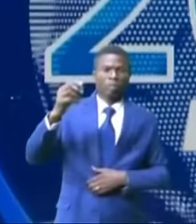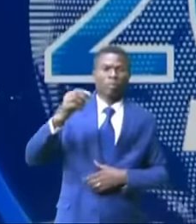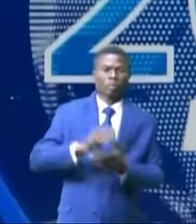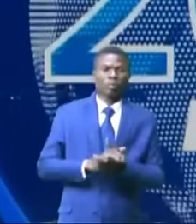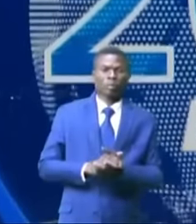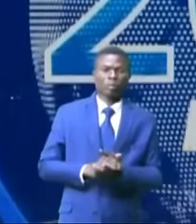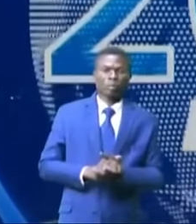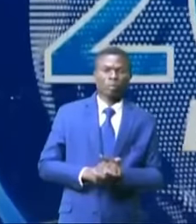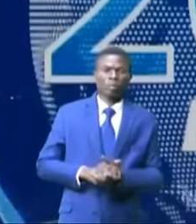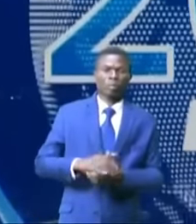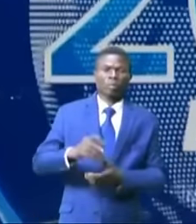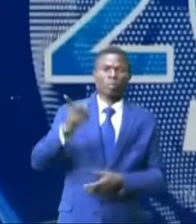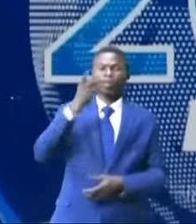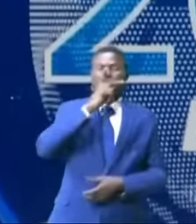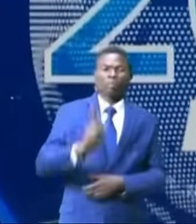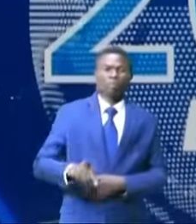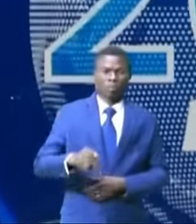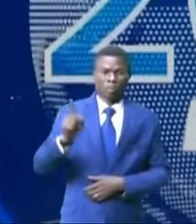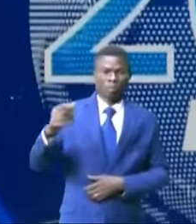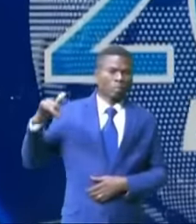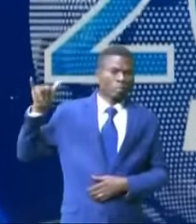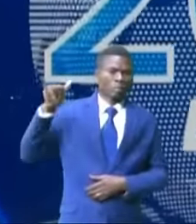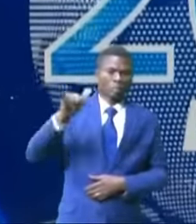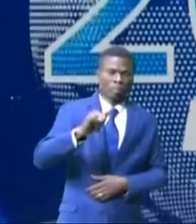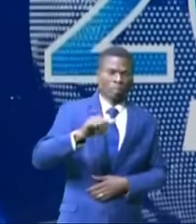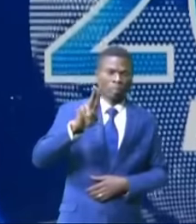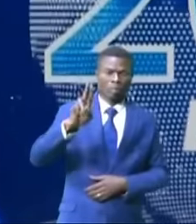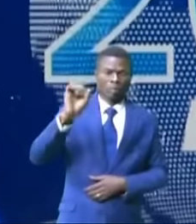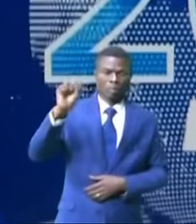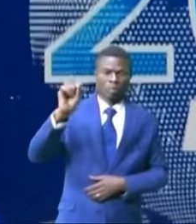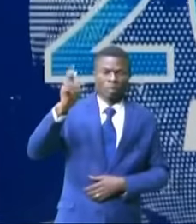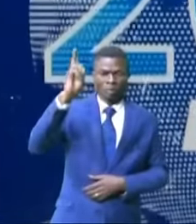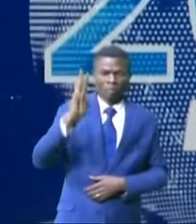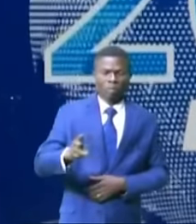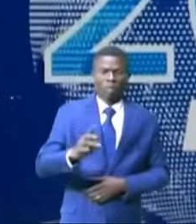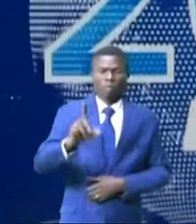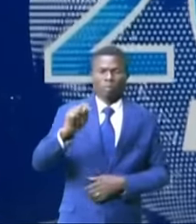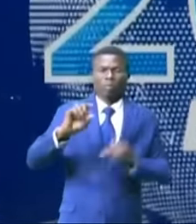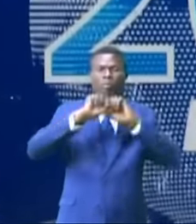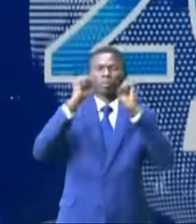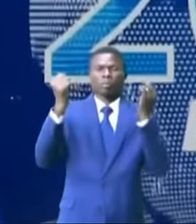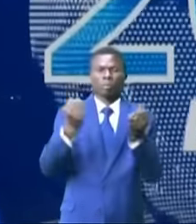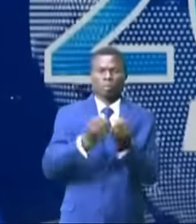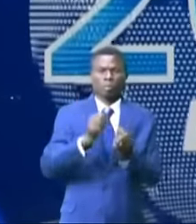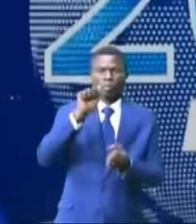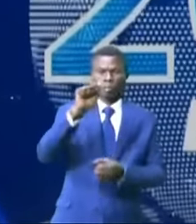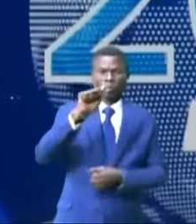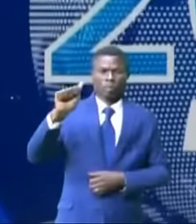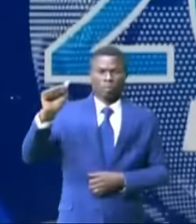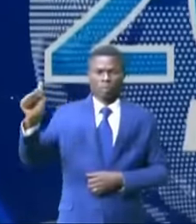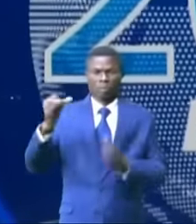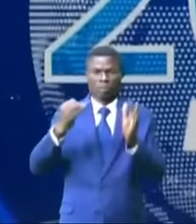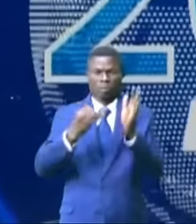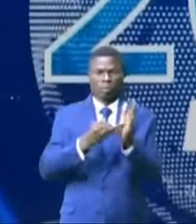Bangoka à Kisangani d'un avion Airbus 320 de la compagnie CAA le dimanche 19